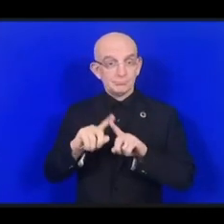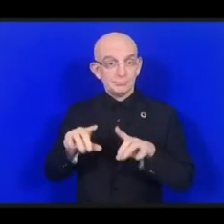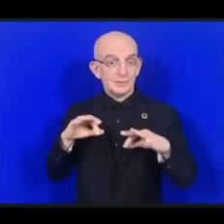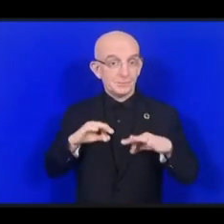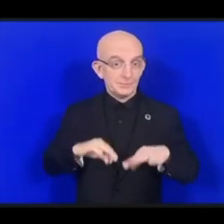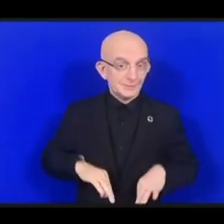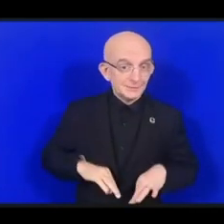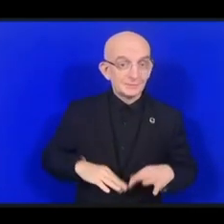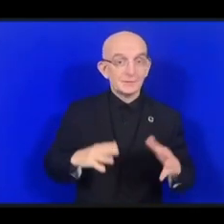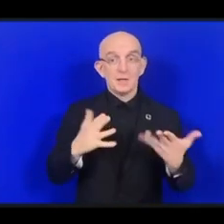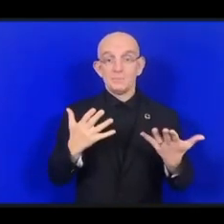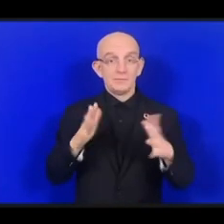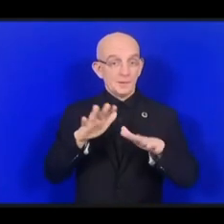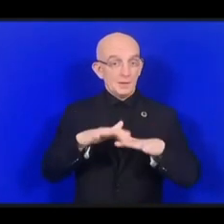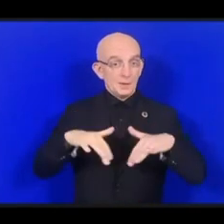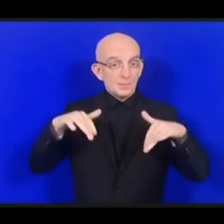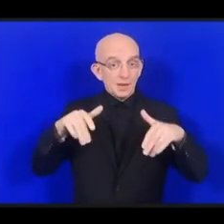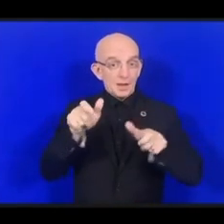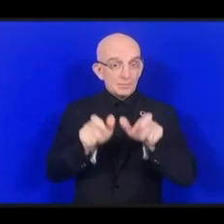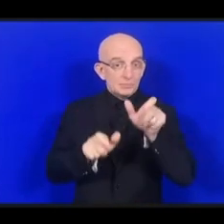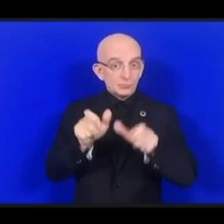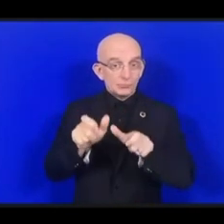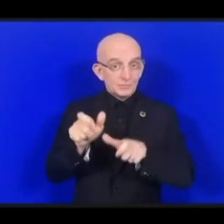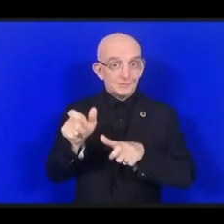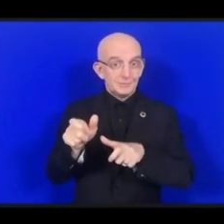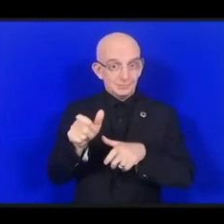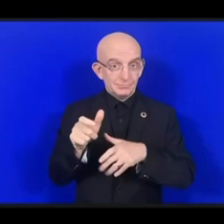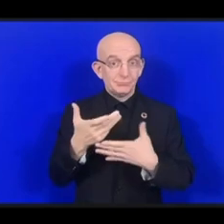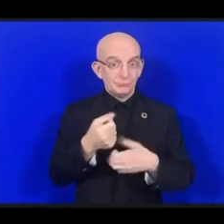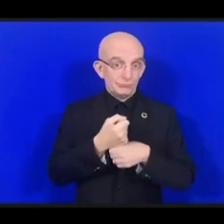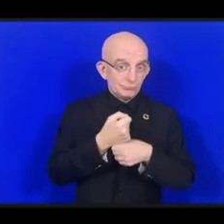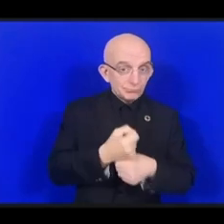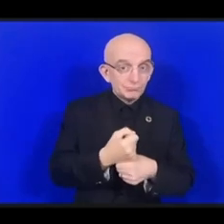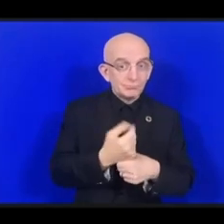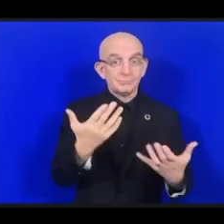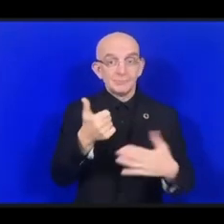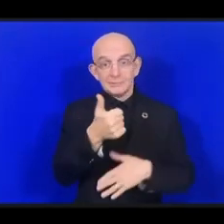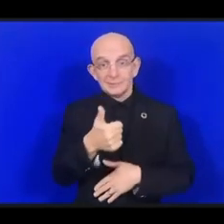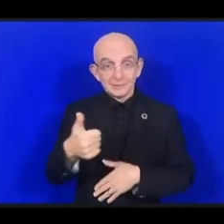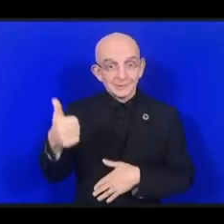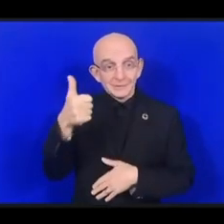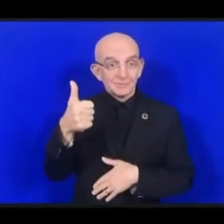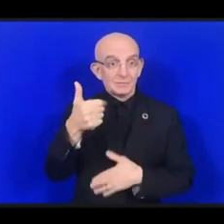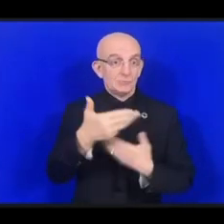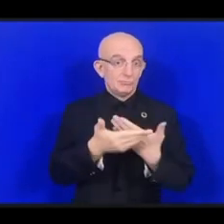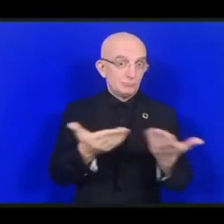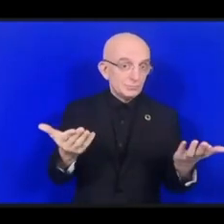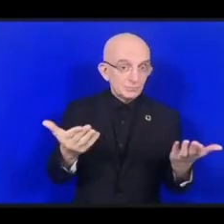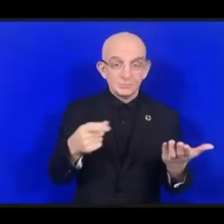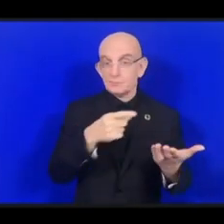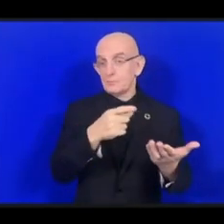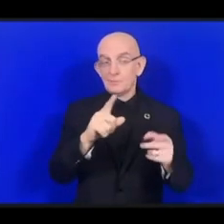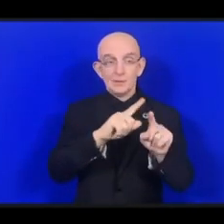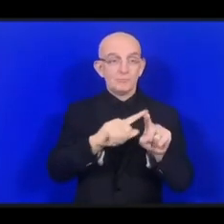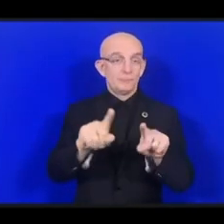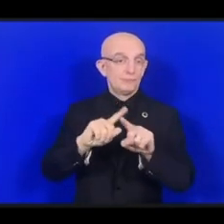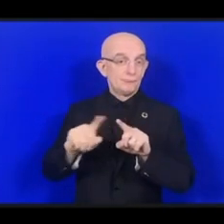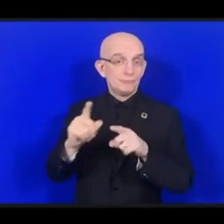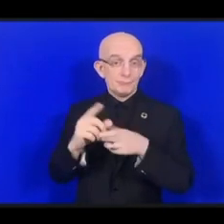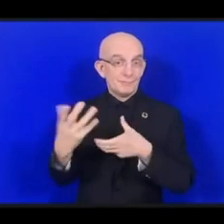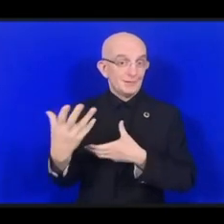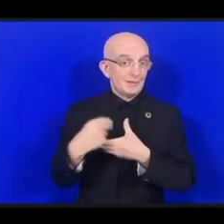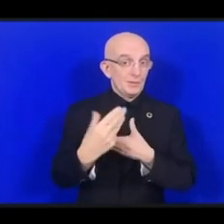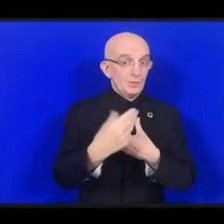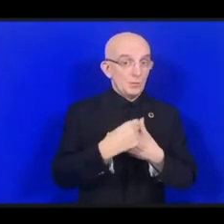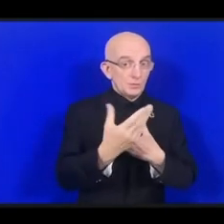من اصحاب المصلحه من جميع المستويات الذين يمثلون هذا المجتمع المتنوع بما فيهم